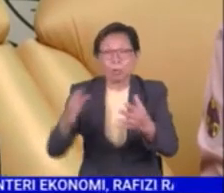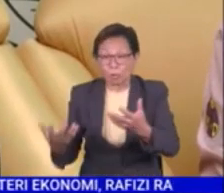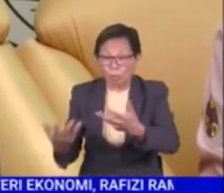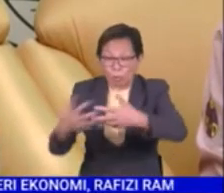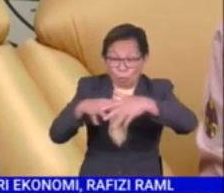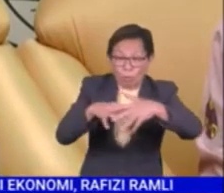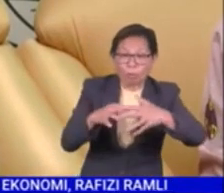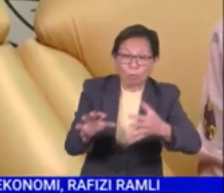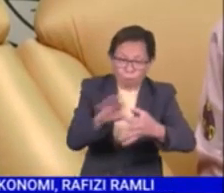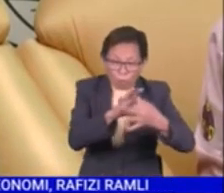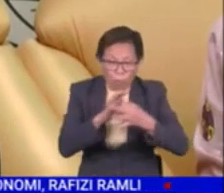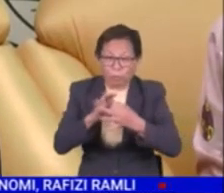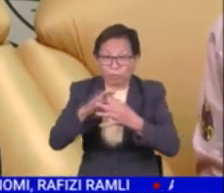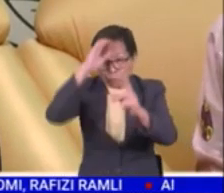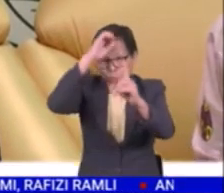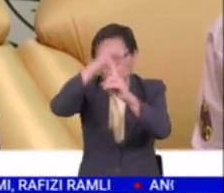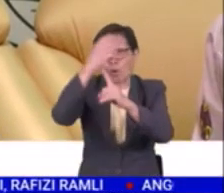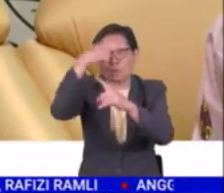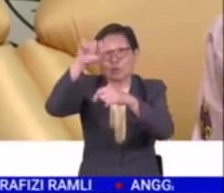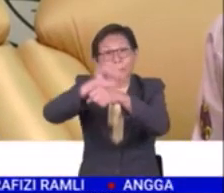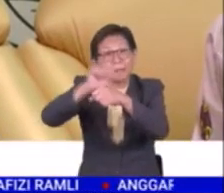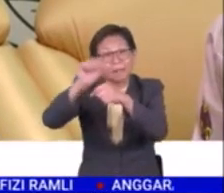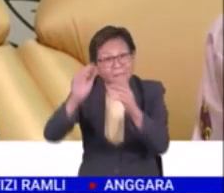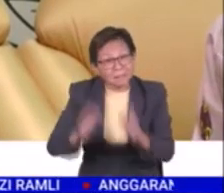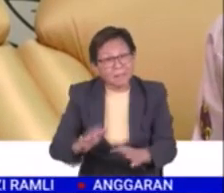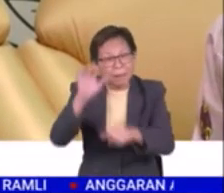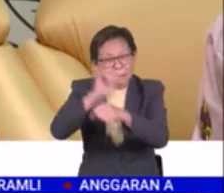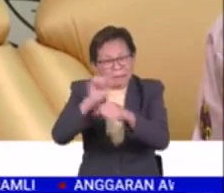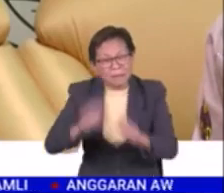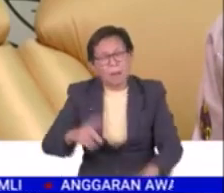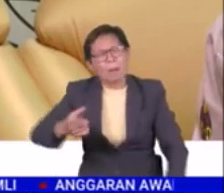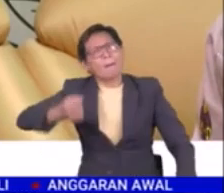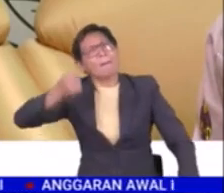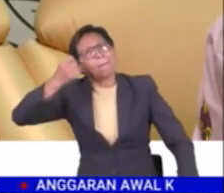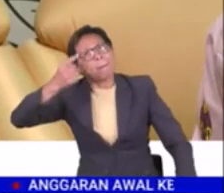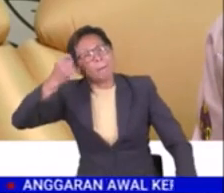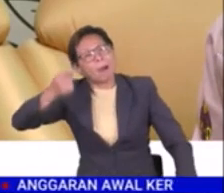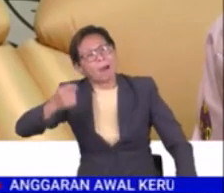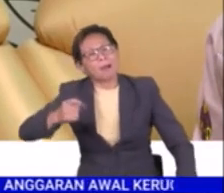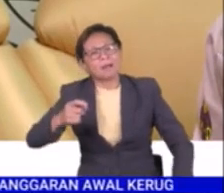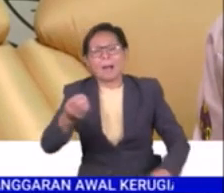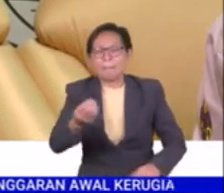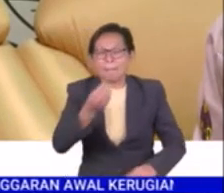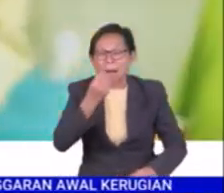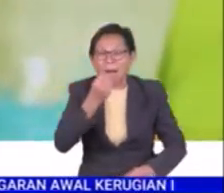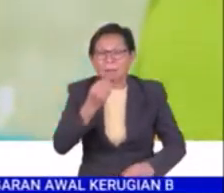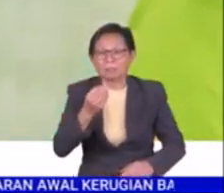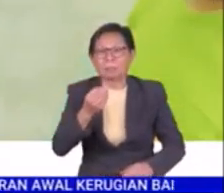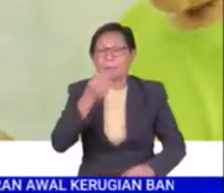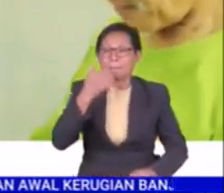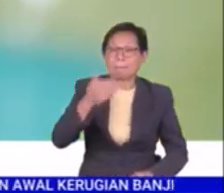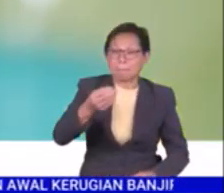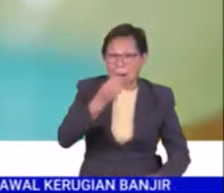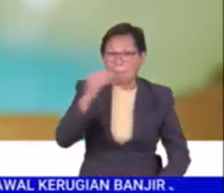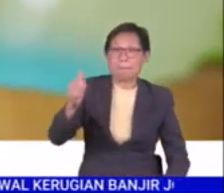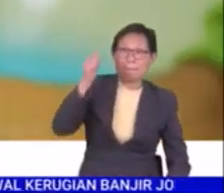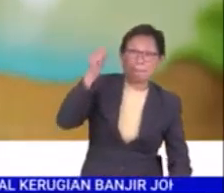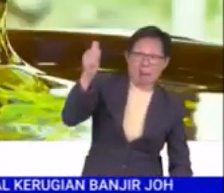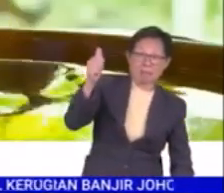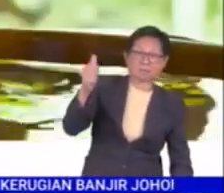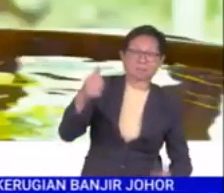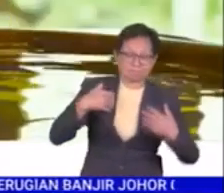untuk warga kerja memahami tentang diet nutrisi yang tinggi yang